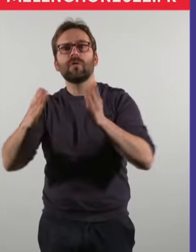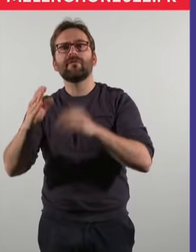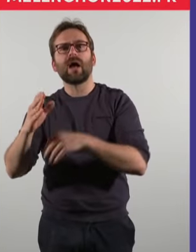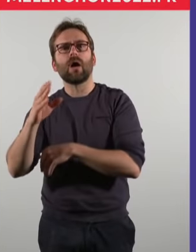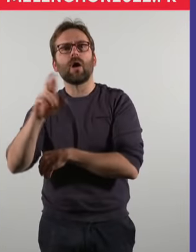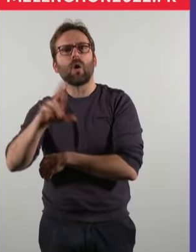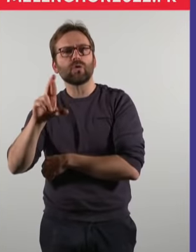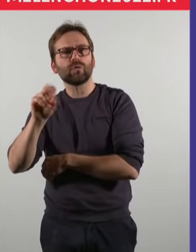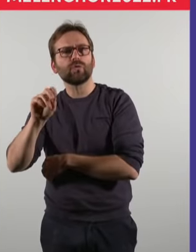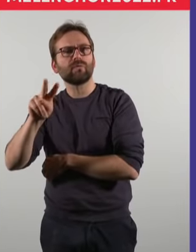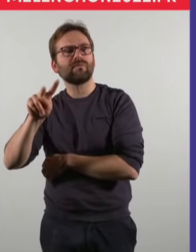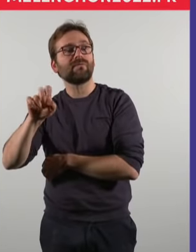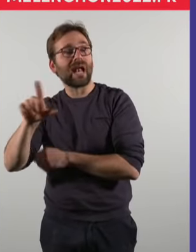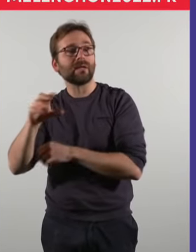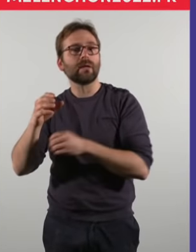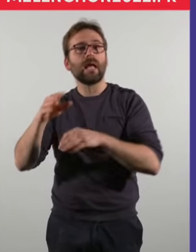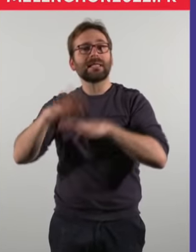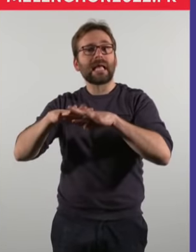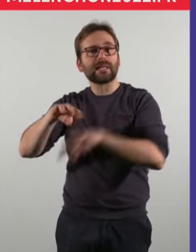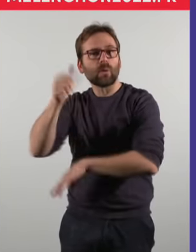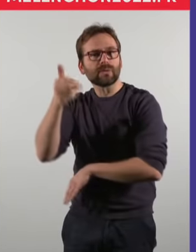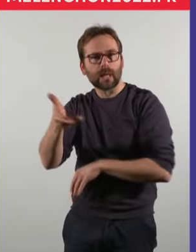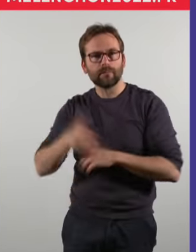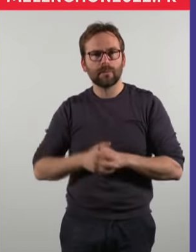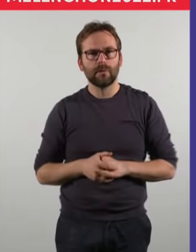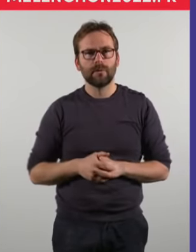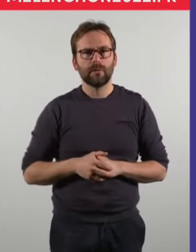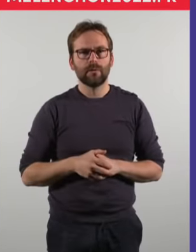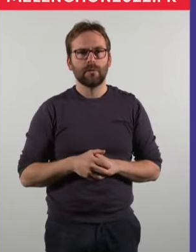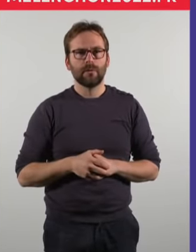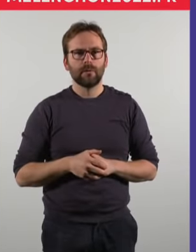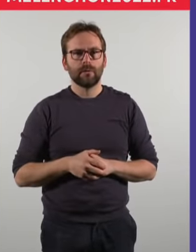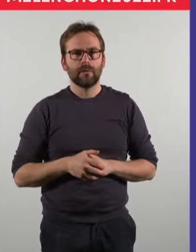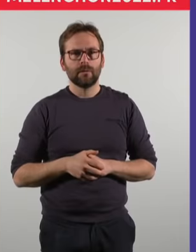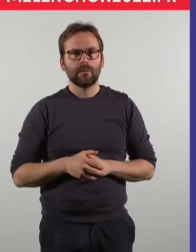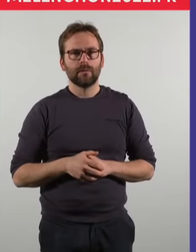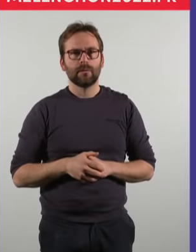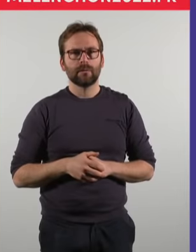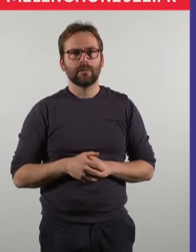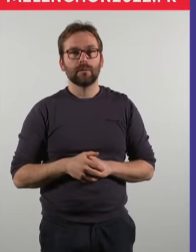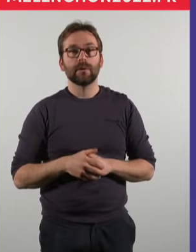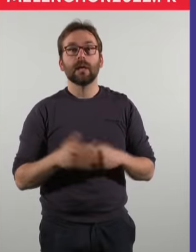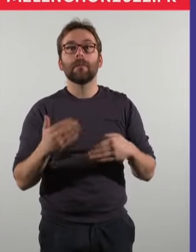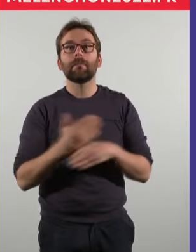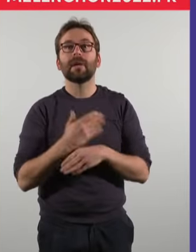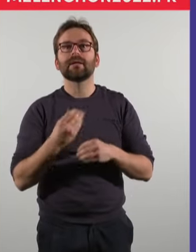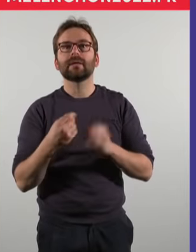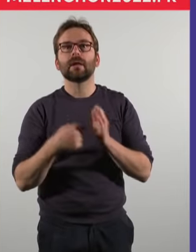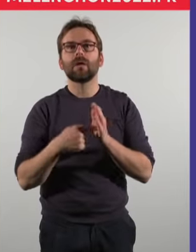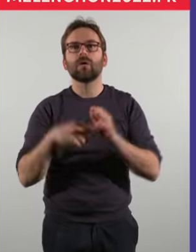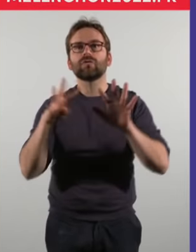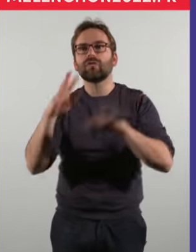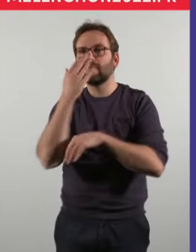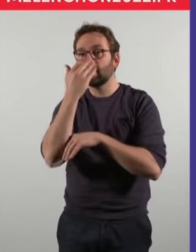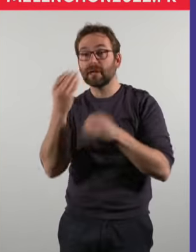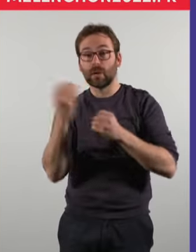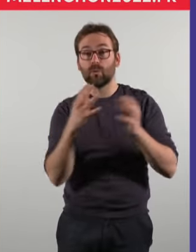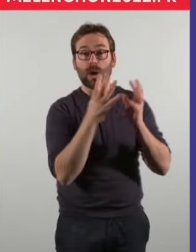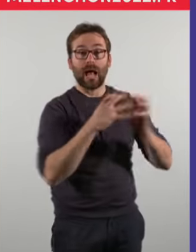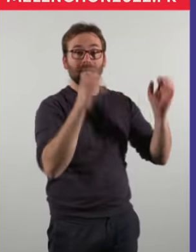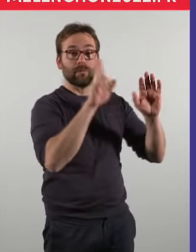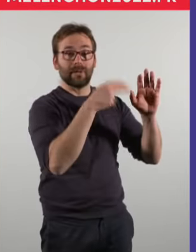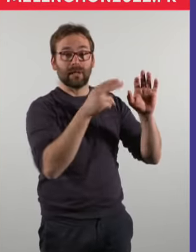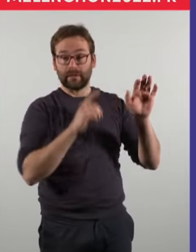dans le 11e. Ça s'est passé le 9 février devant l'Assemblée nationale.